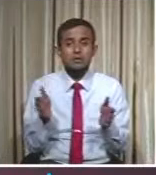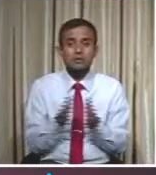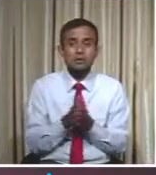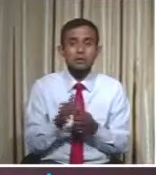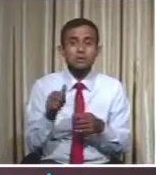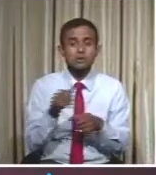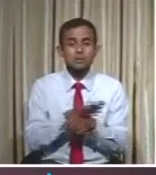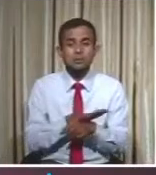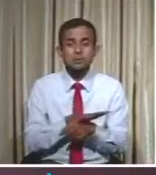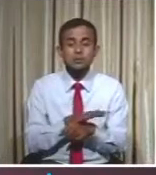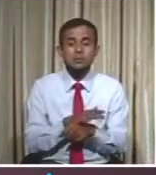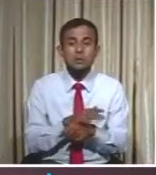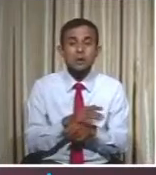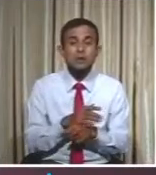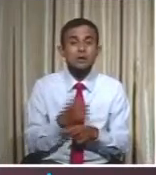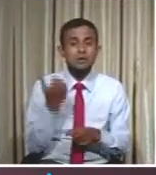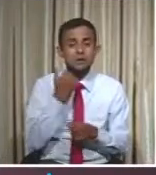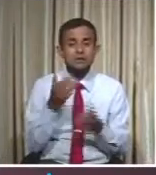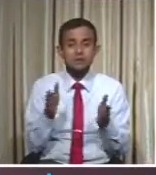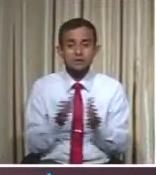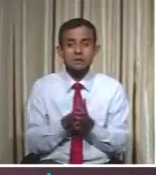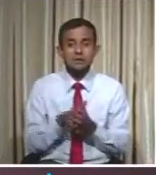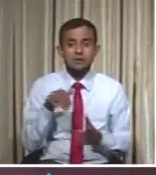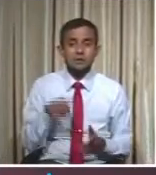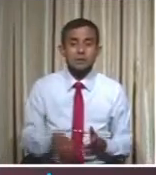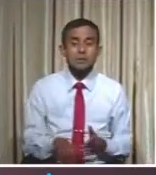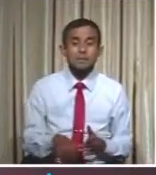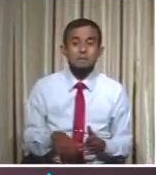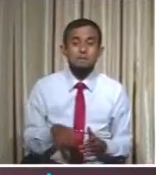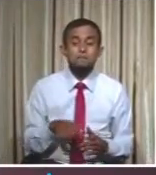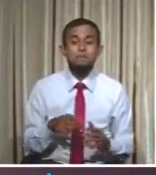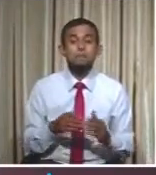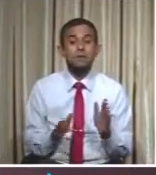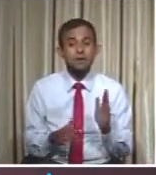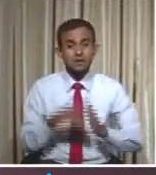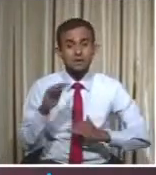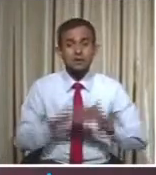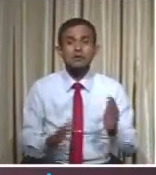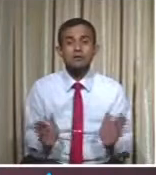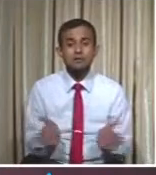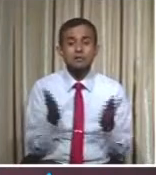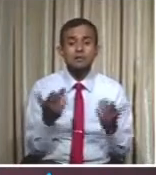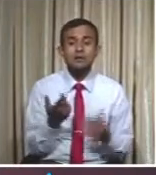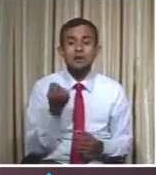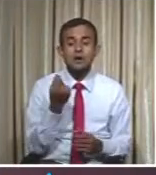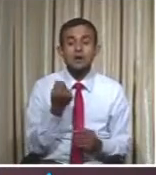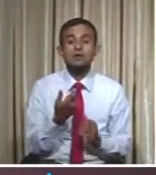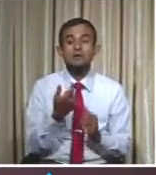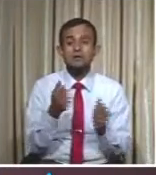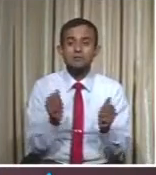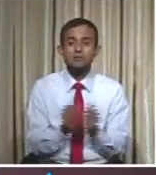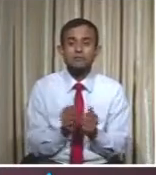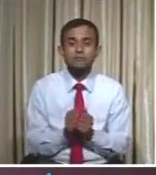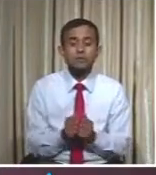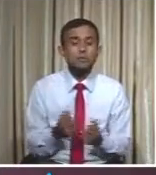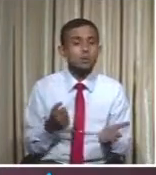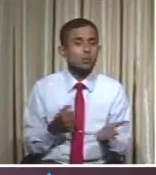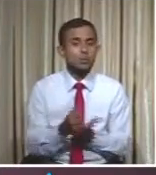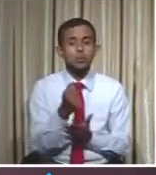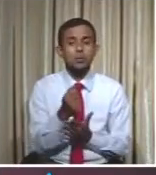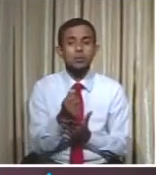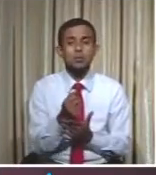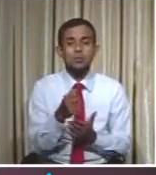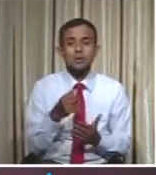කොවිඩ් පැන්ඩමික් එකත් එක්ක මේ අනුගමනය කරමින් සිටින ආර්ථික ප්‍රතිපත්තියේ විනාශකාරී